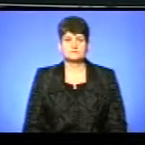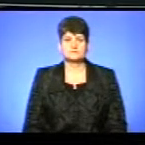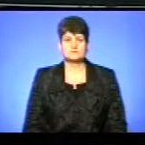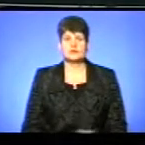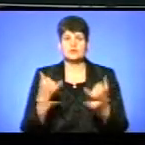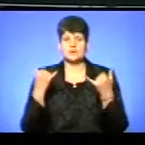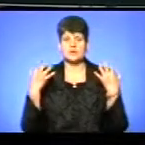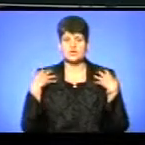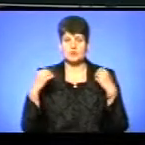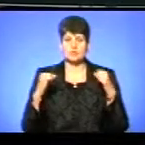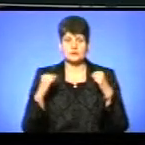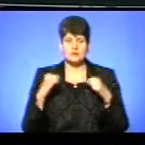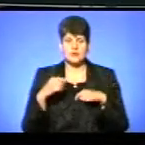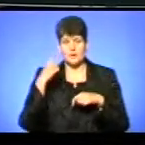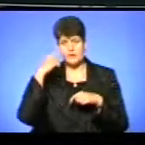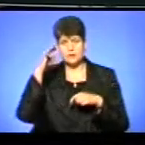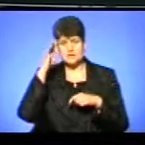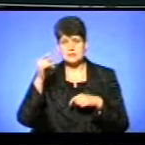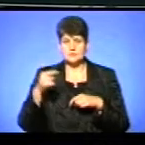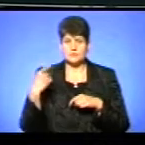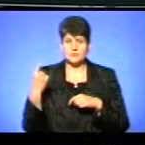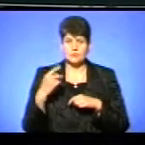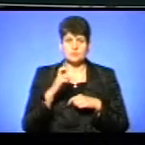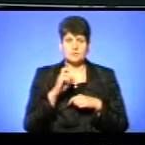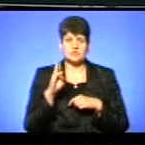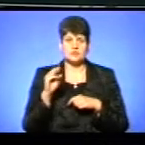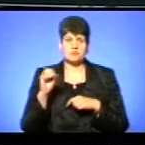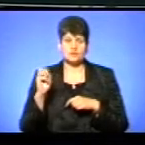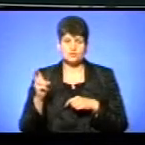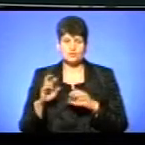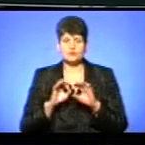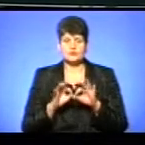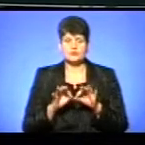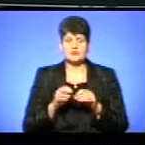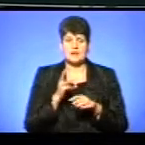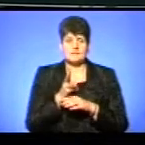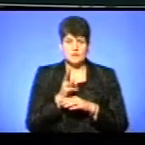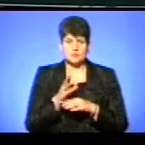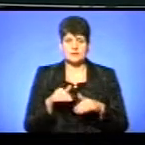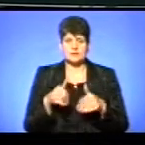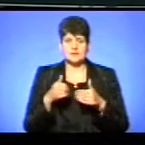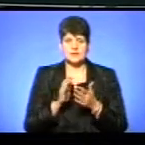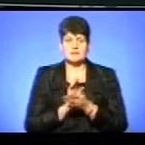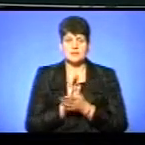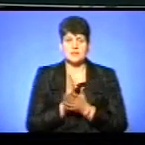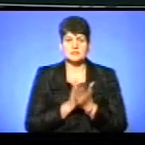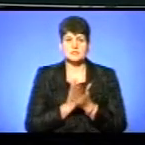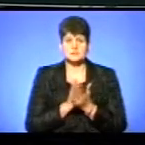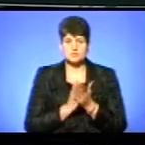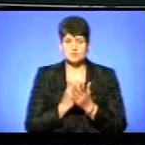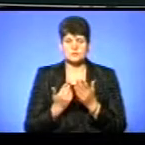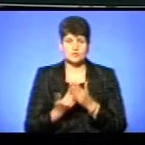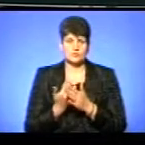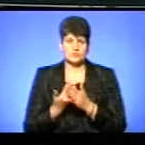Сьогодні начальник управління патрульної поліції в Тернопільській області Богдан Шевчук розповів, що на відео, яке надала прес-служба управління журналістам